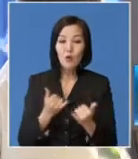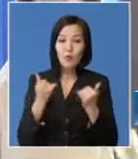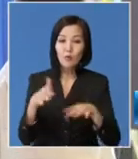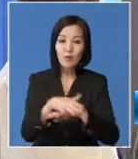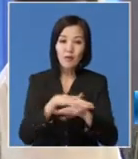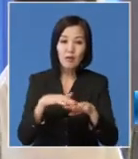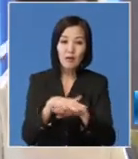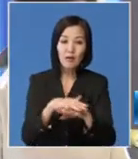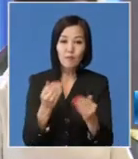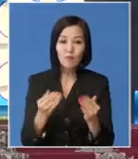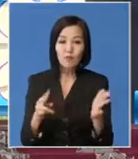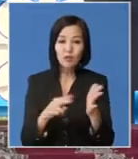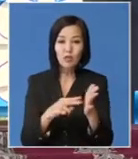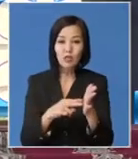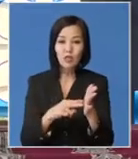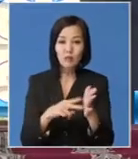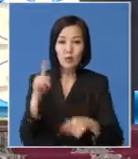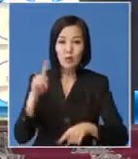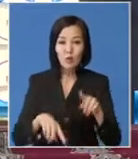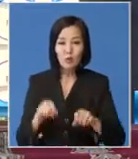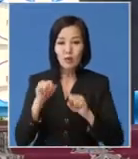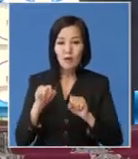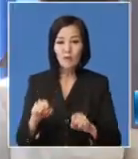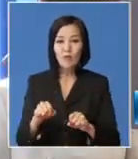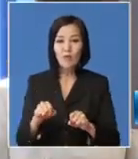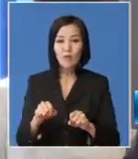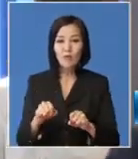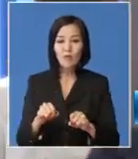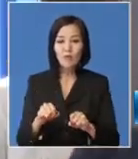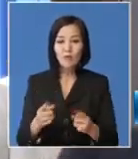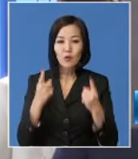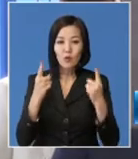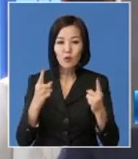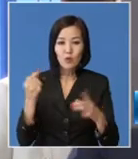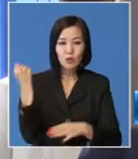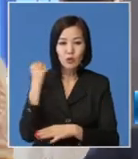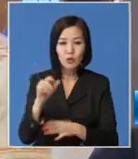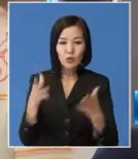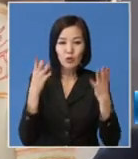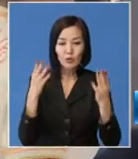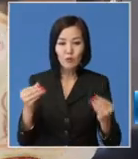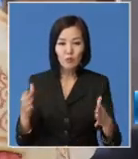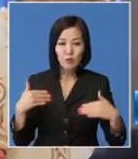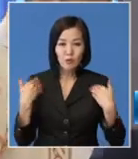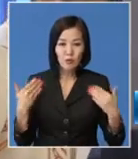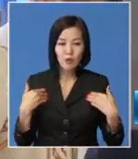бүгінгі 7 мамыр отан қорғаушылар күні және алда келе жатқан ұлы жеңіс мерекесімен шын жүректен